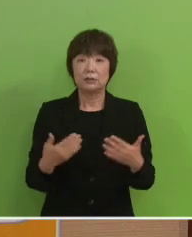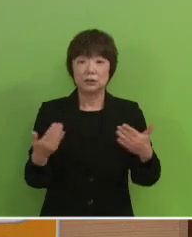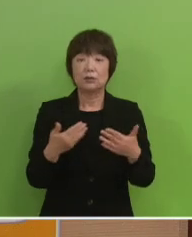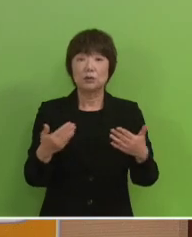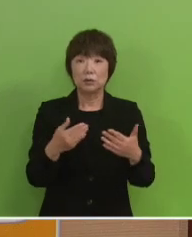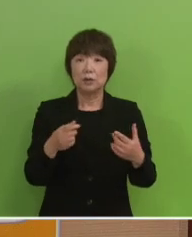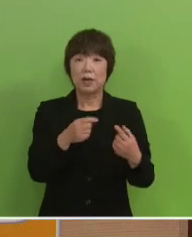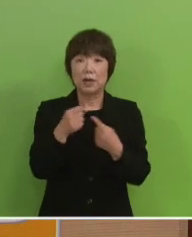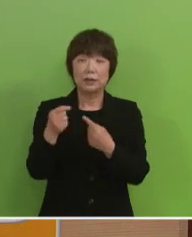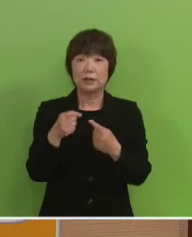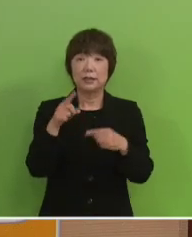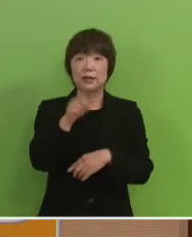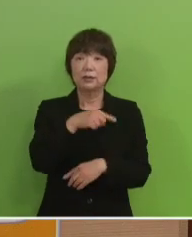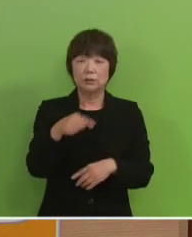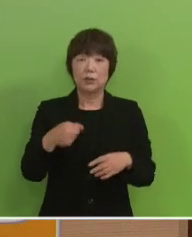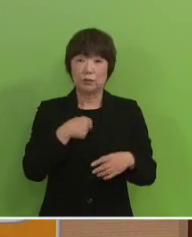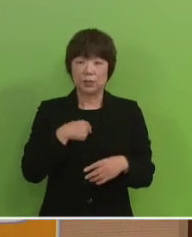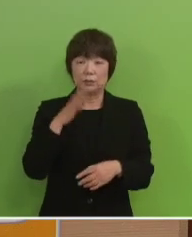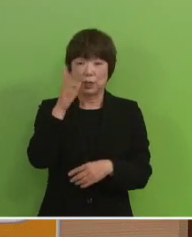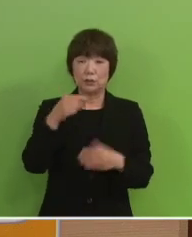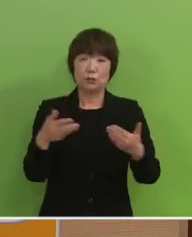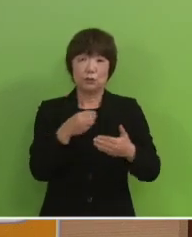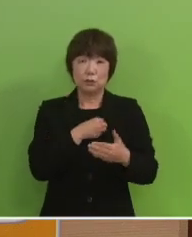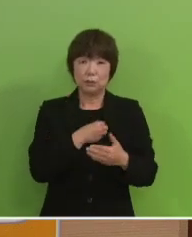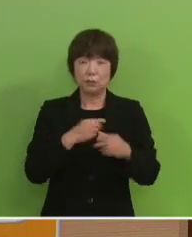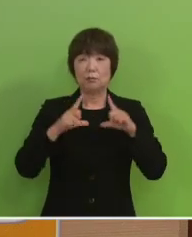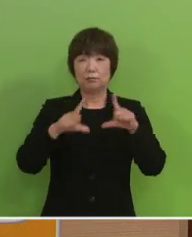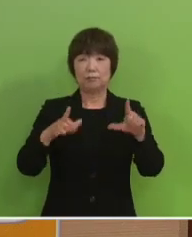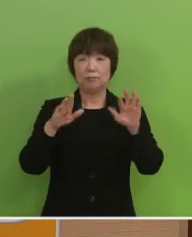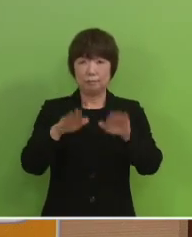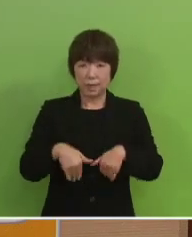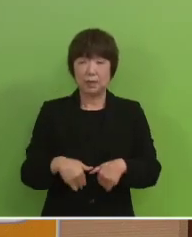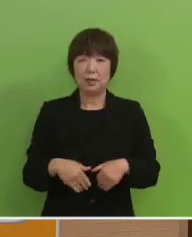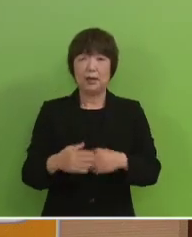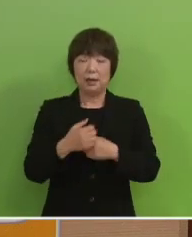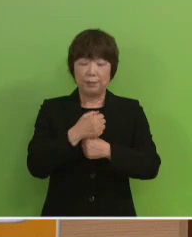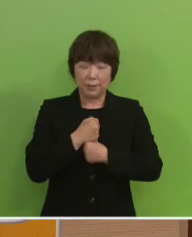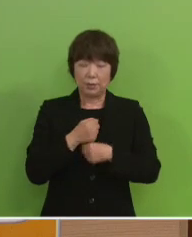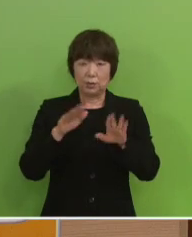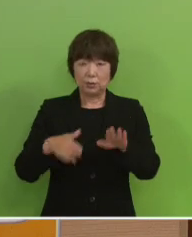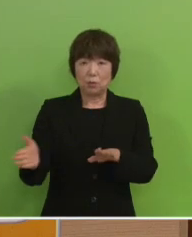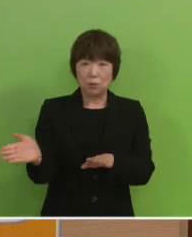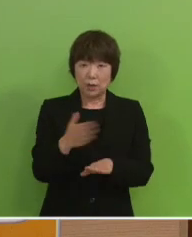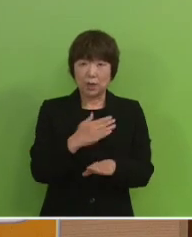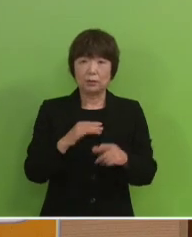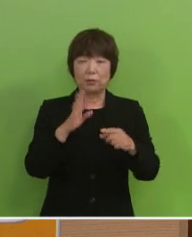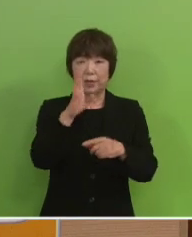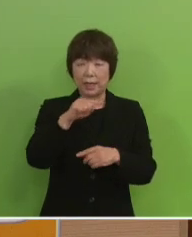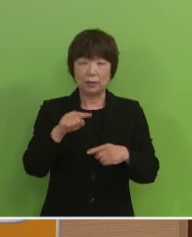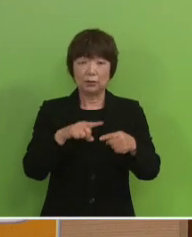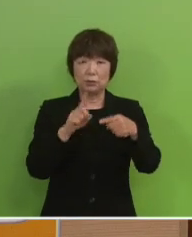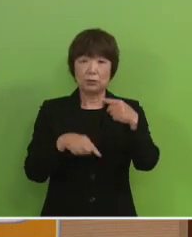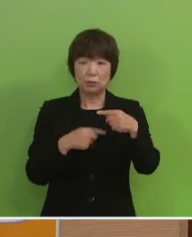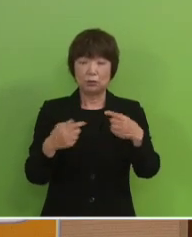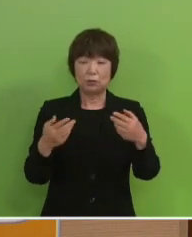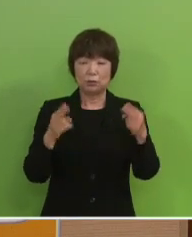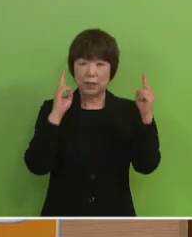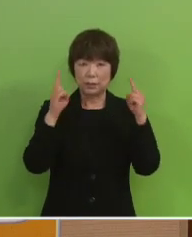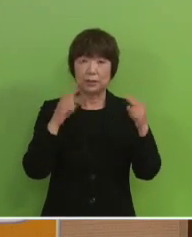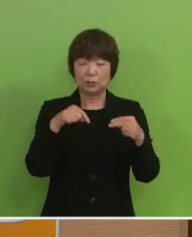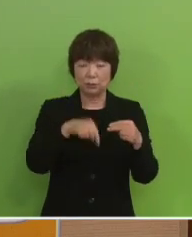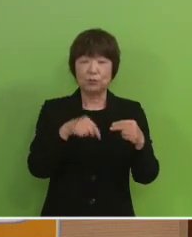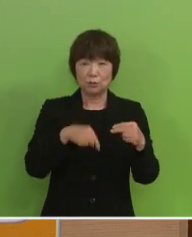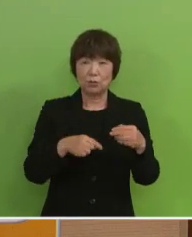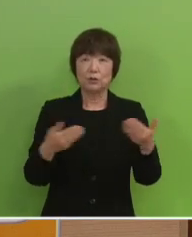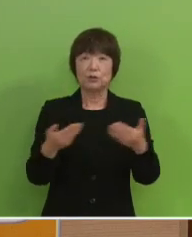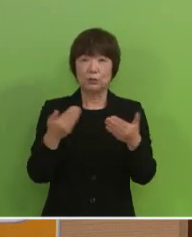もこの旨を伝えました守るのがまず今日から始まる県庁生活義務であるというふうなこと